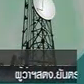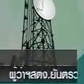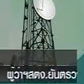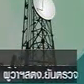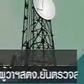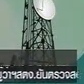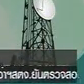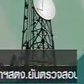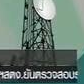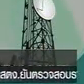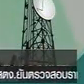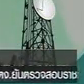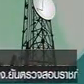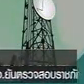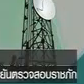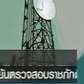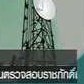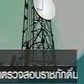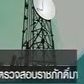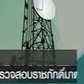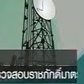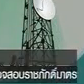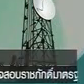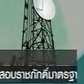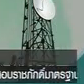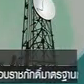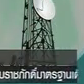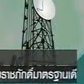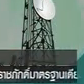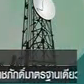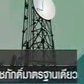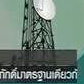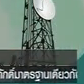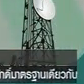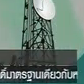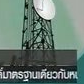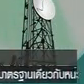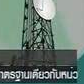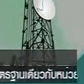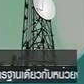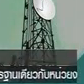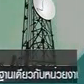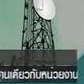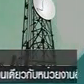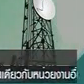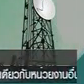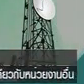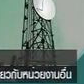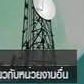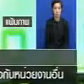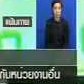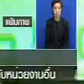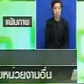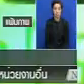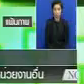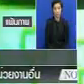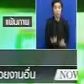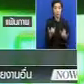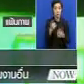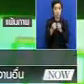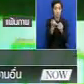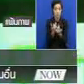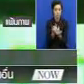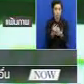ก็ค่อนข้างที่จะเร็วกว่าฝรั่งเศสเล็กน้อยนะครับส่วนความเชื่อมั่นในปีนี้อุตสาหกรรมทีวีดิจิตอลนั้